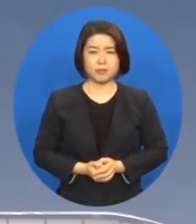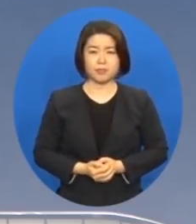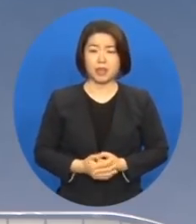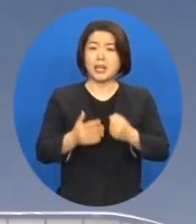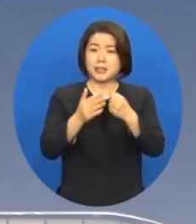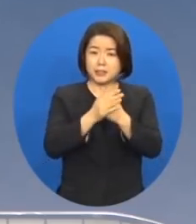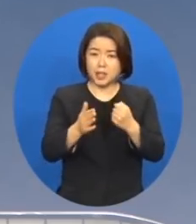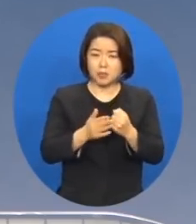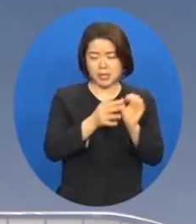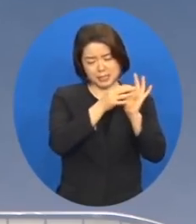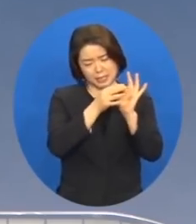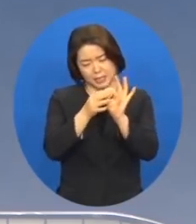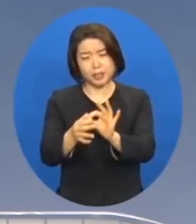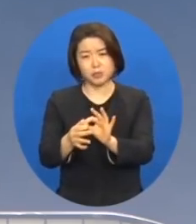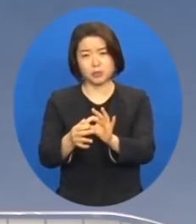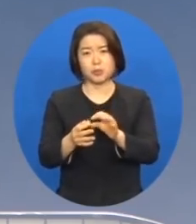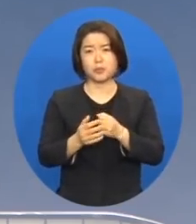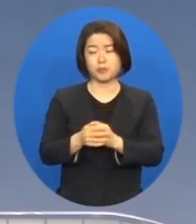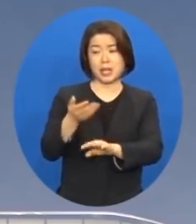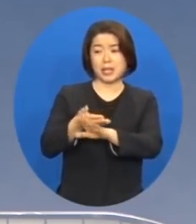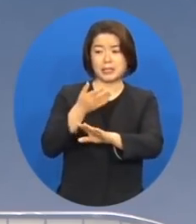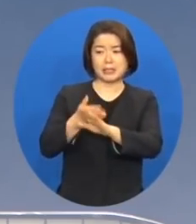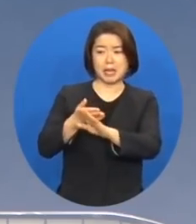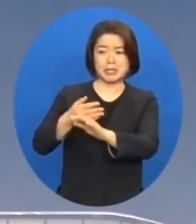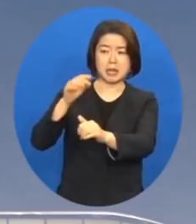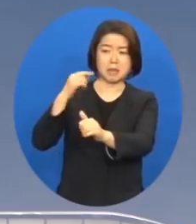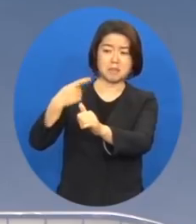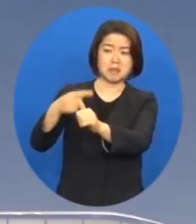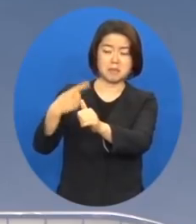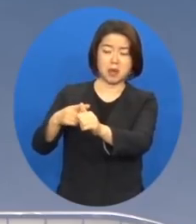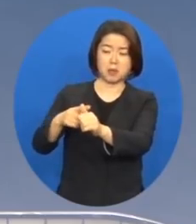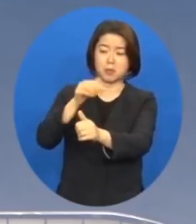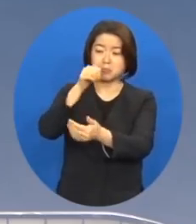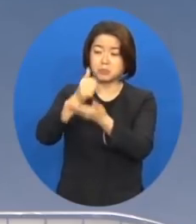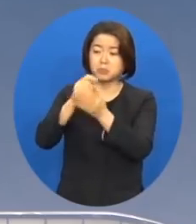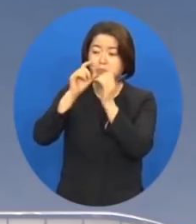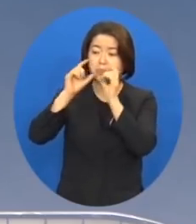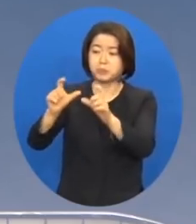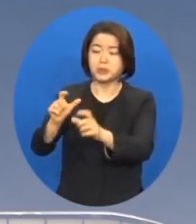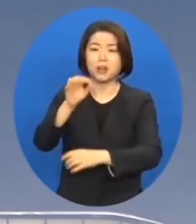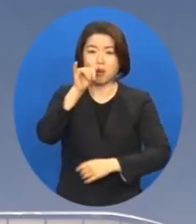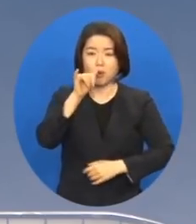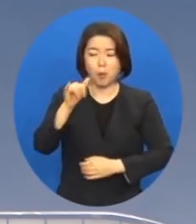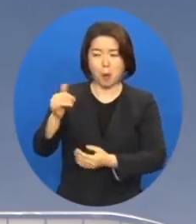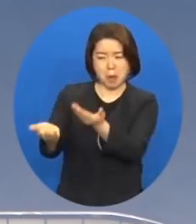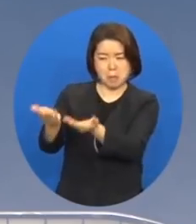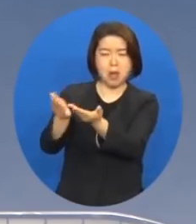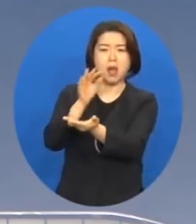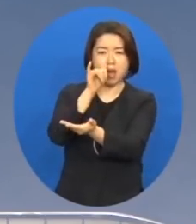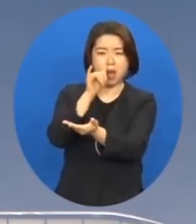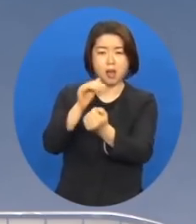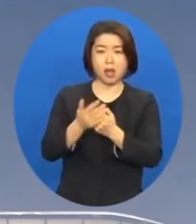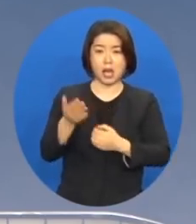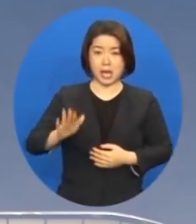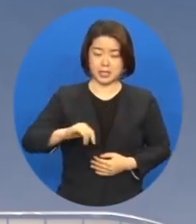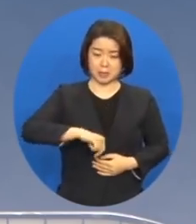그러니까 끊임없이 남 비난하고 정죄하고 판단하고 그리고 자기 자신에